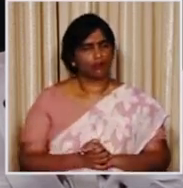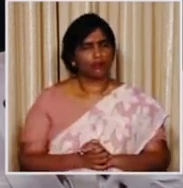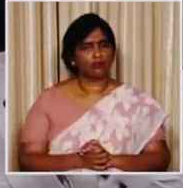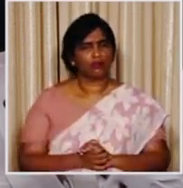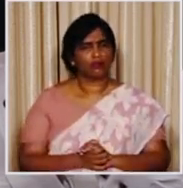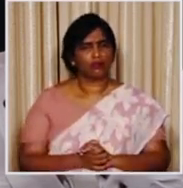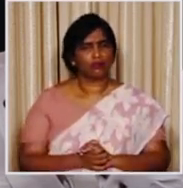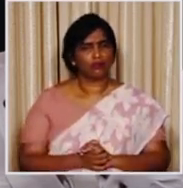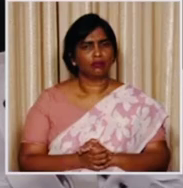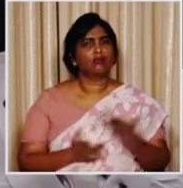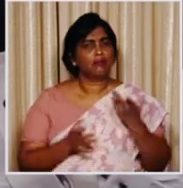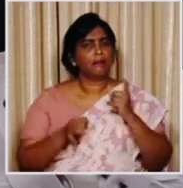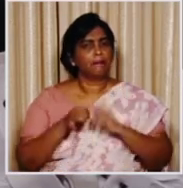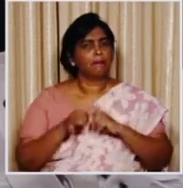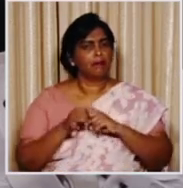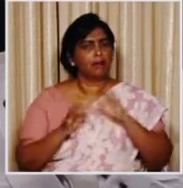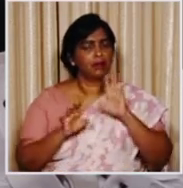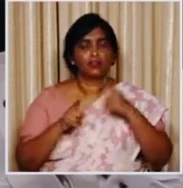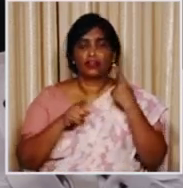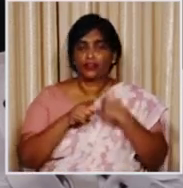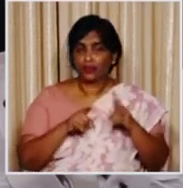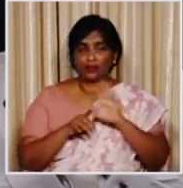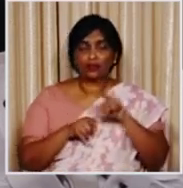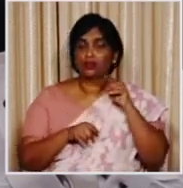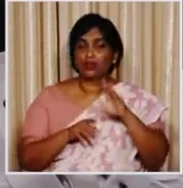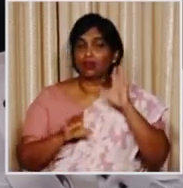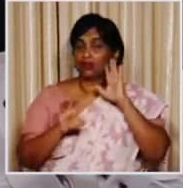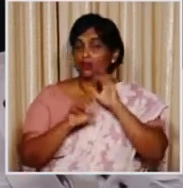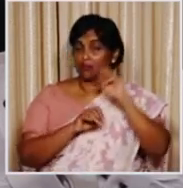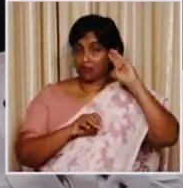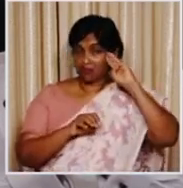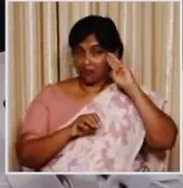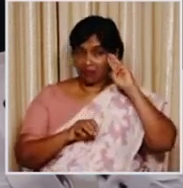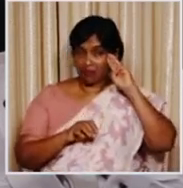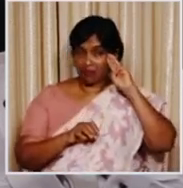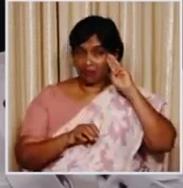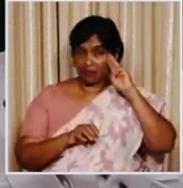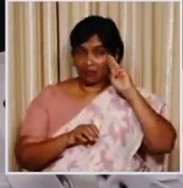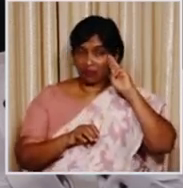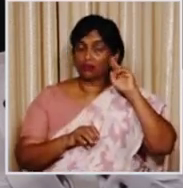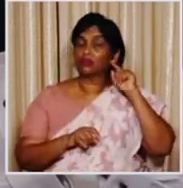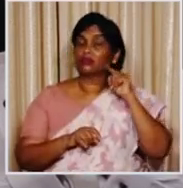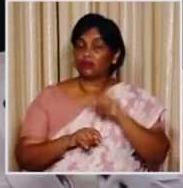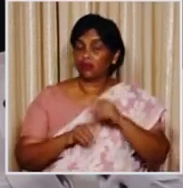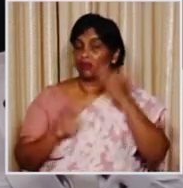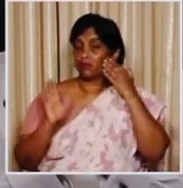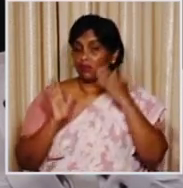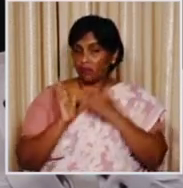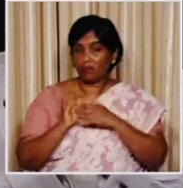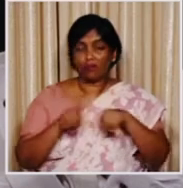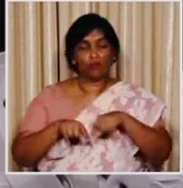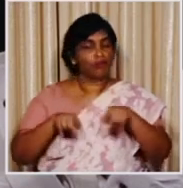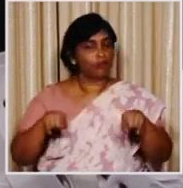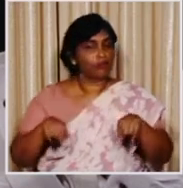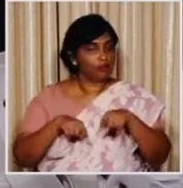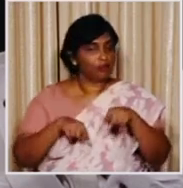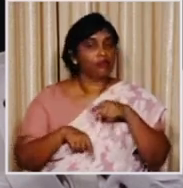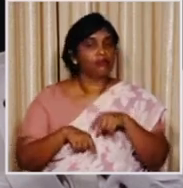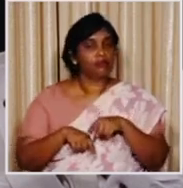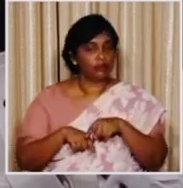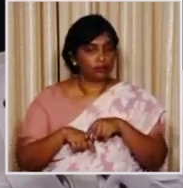ඔහෙලට ඒකයි ප්‍රශ්නේ. ඒ විතර නෙවෙයි. ඒ දිවුරුම් දීමේ ඒ සිද්ධිය ඒ පටිගත කරපු